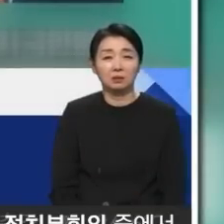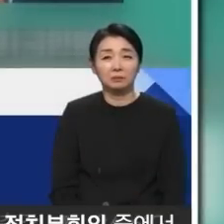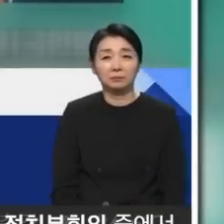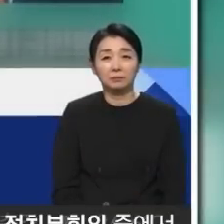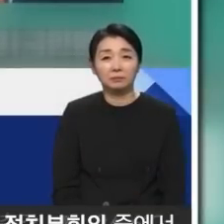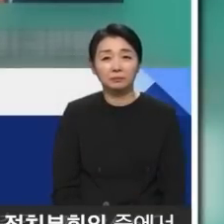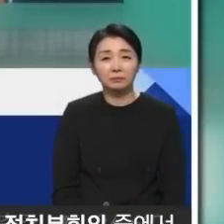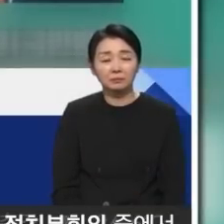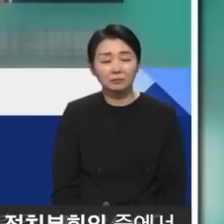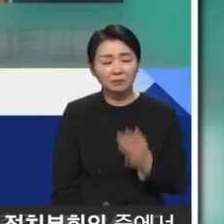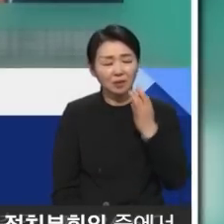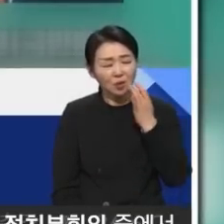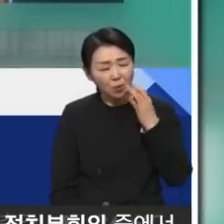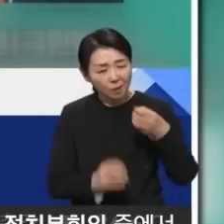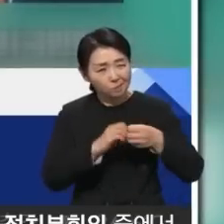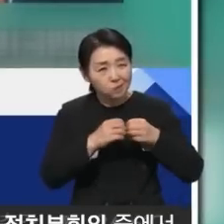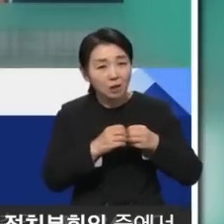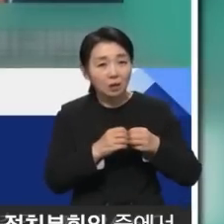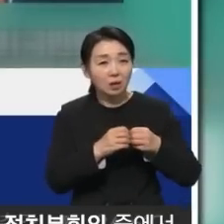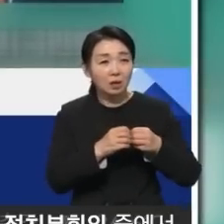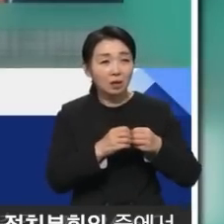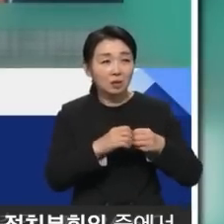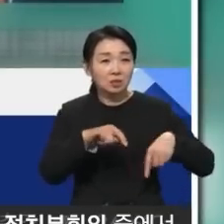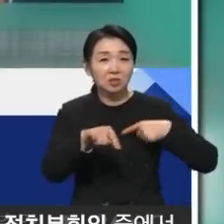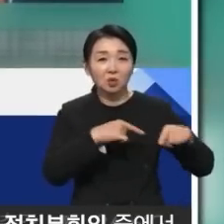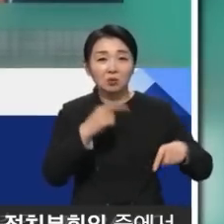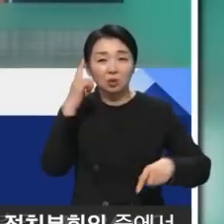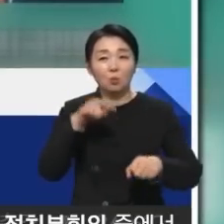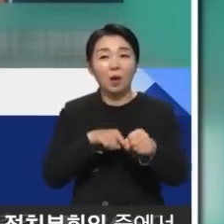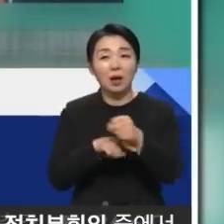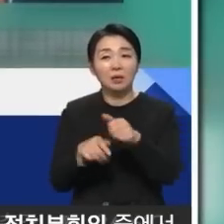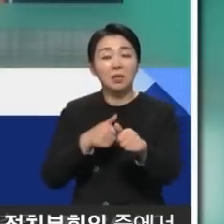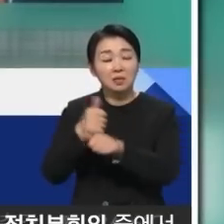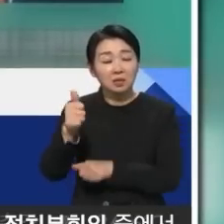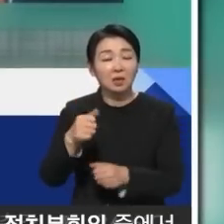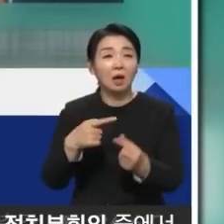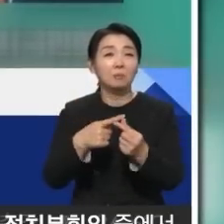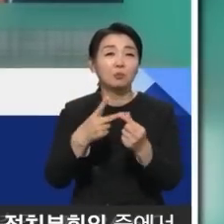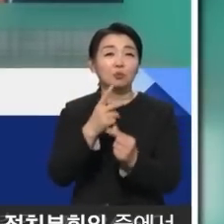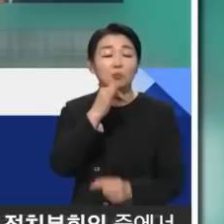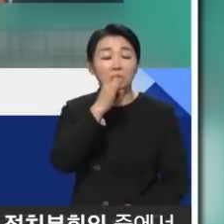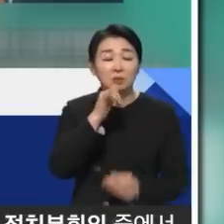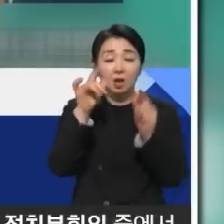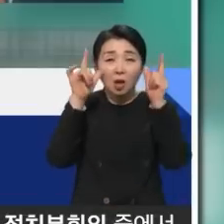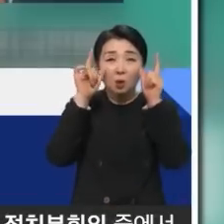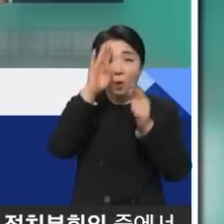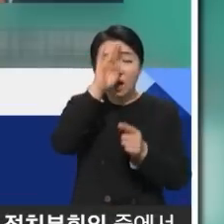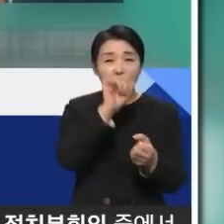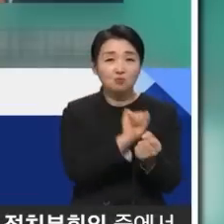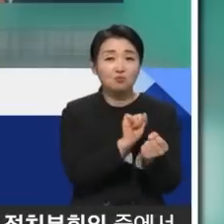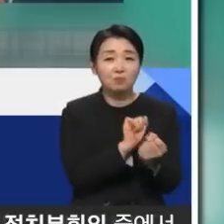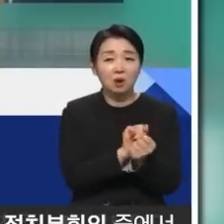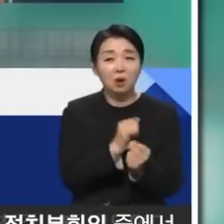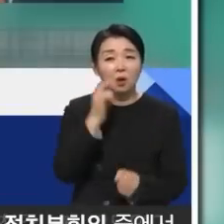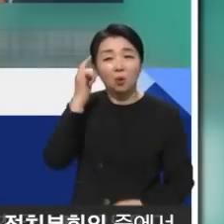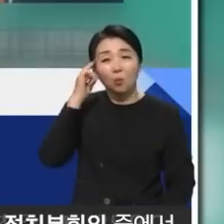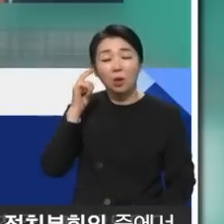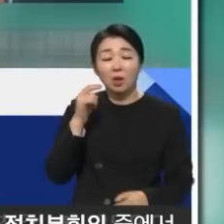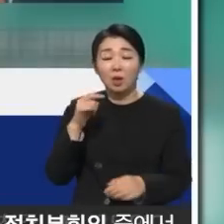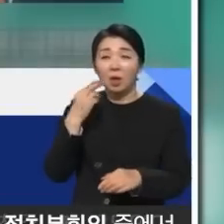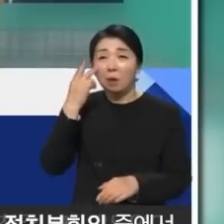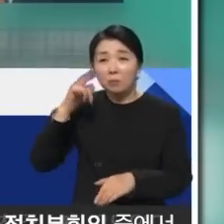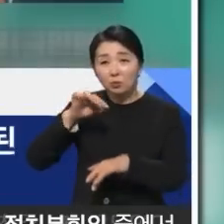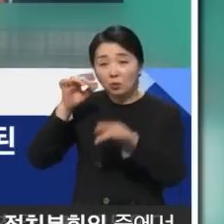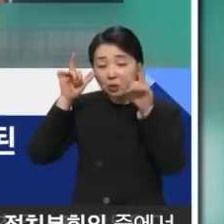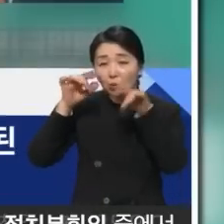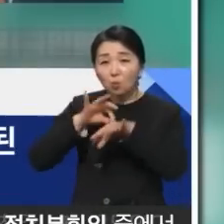정치가 과학을 이긴 사례가 두 번이 있어요. 광우병이 있었고요. 미국산 쇠고기 먹고 광우병 걸린 적이 있나요? 이거